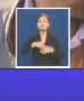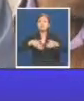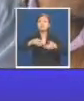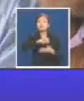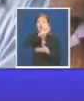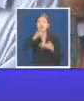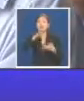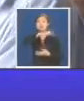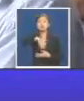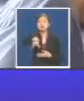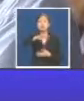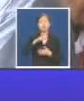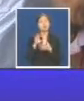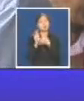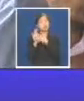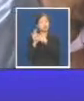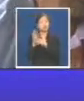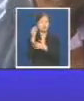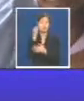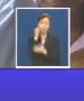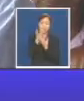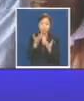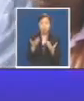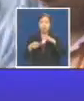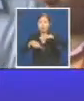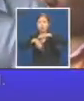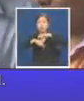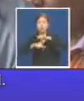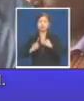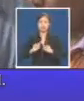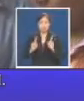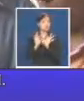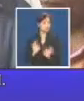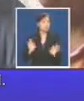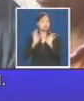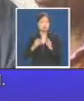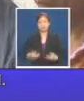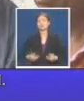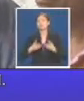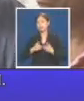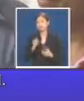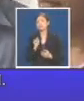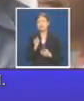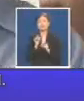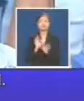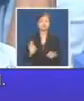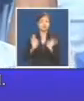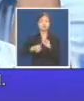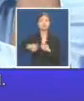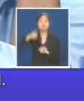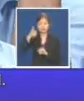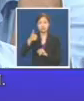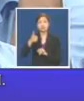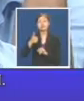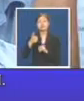นเป็นห่วงบ้านเป็นห่วงทรัพย์สินแต่ว่าเรื่องของความปลอดภัยของชีวิตนั้นมีความสำคัญสูงสุดแล้ว